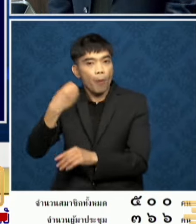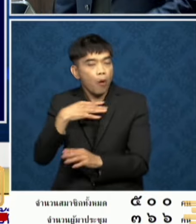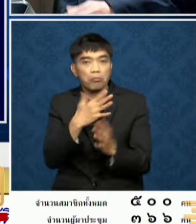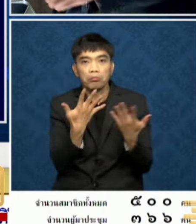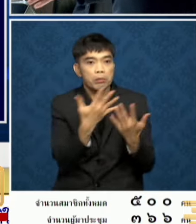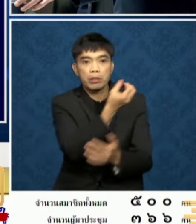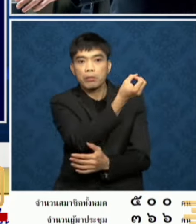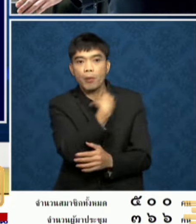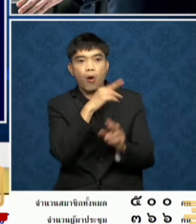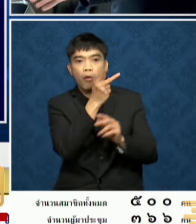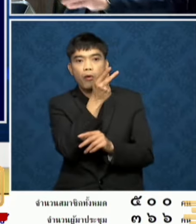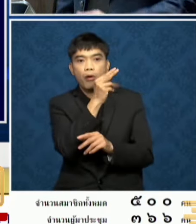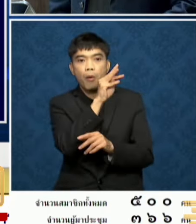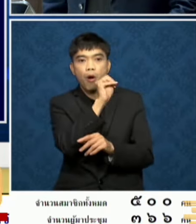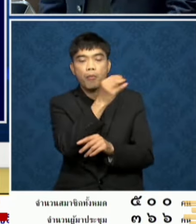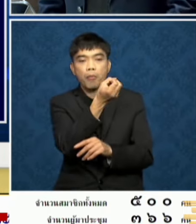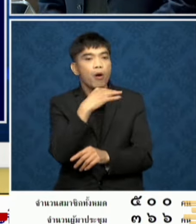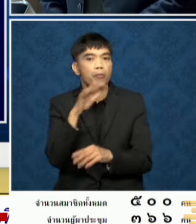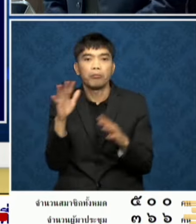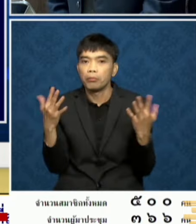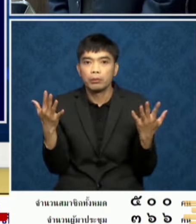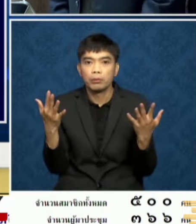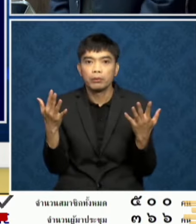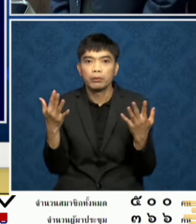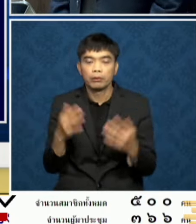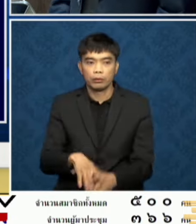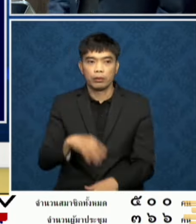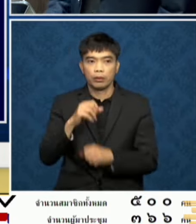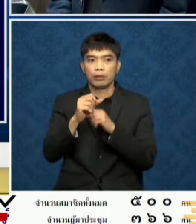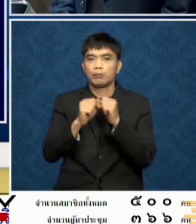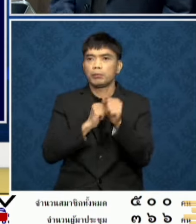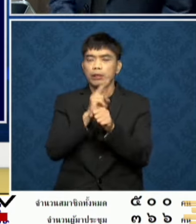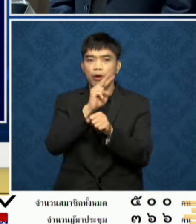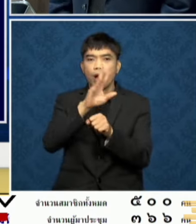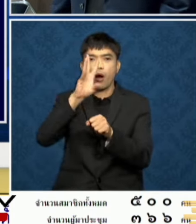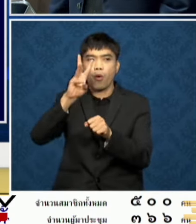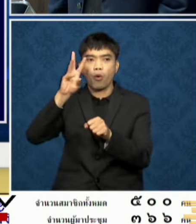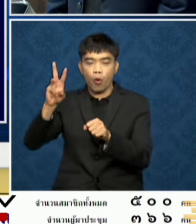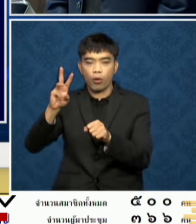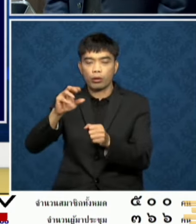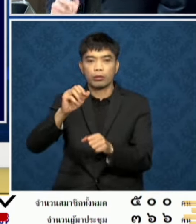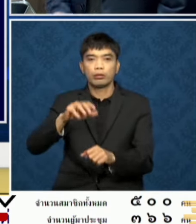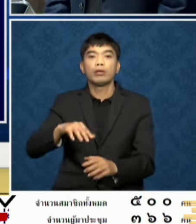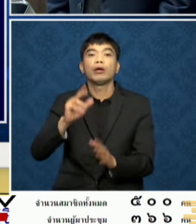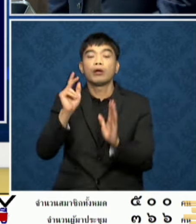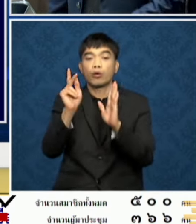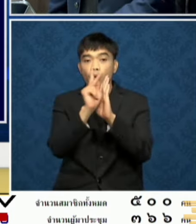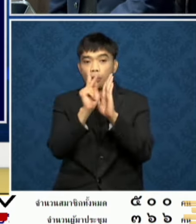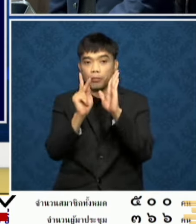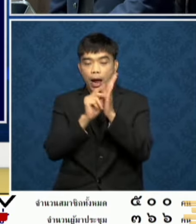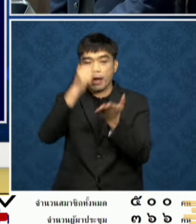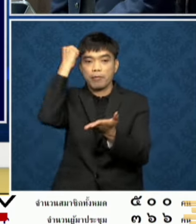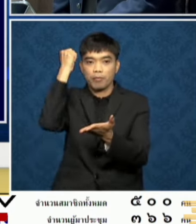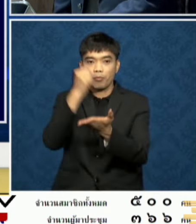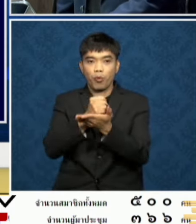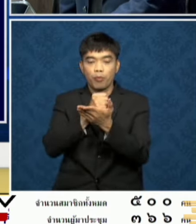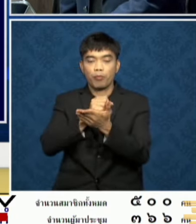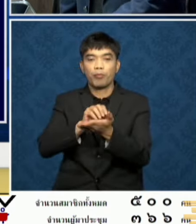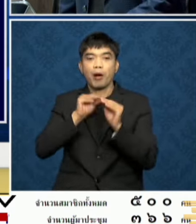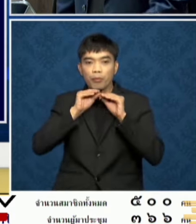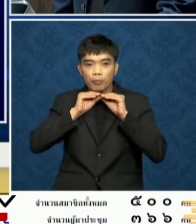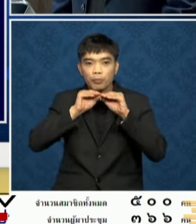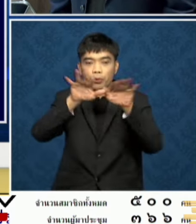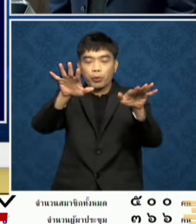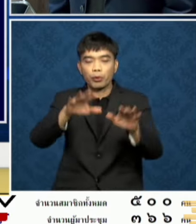ไปครับแล้วข้อเท็จจริงครับวันที่18กันยายน66ราชกิจจาเผยแพร่ครับว่ามีการประกาศขยายเวลาพรกฉุกเฉินอีก